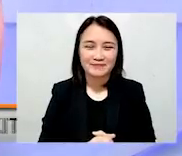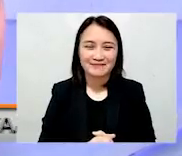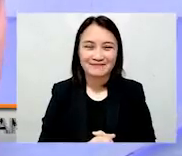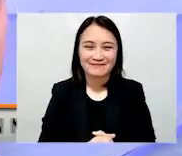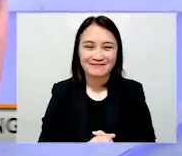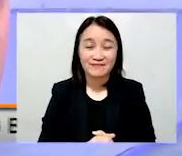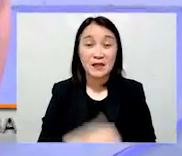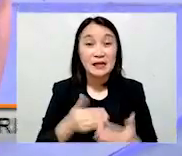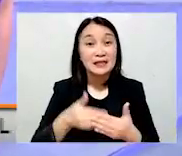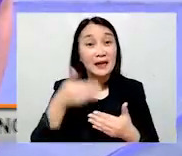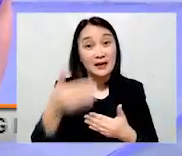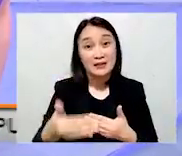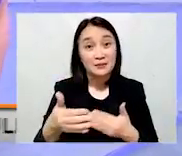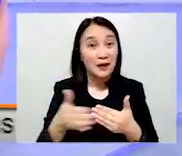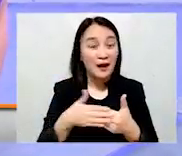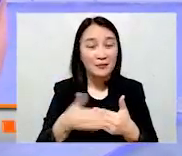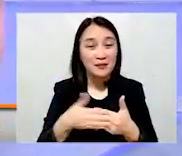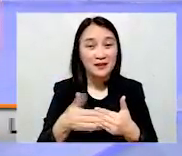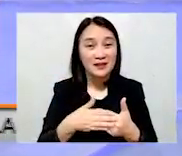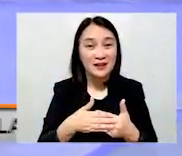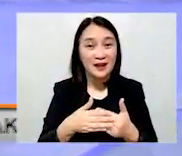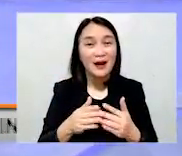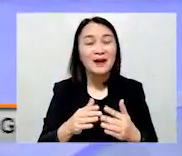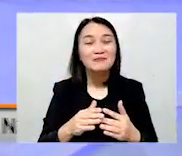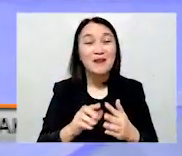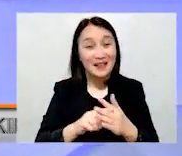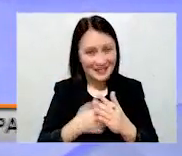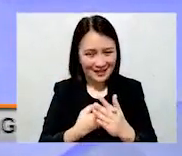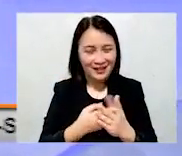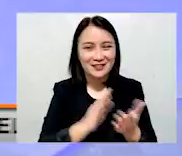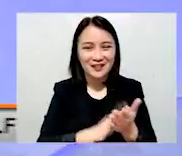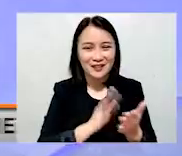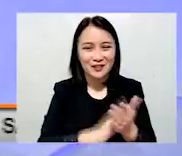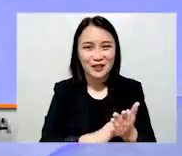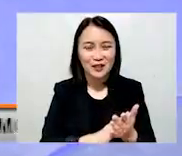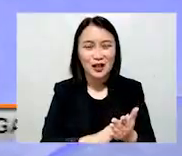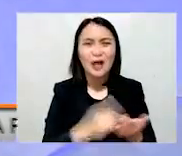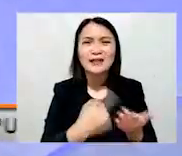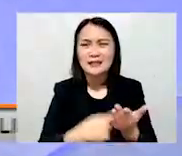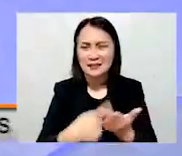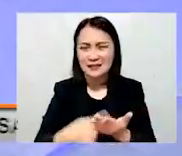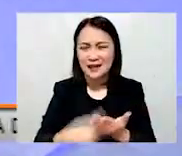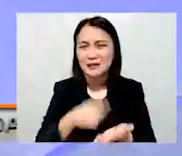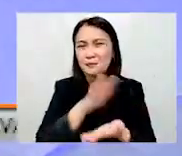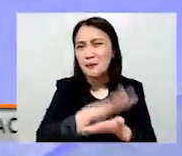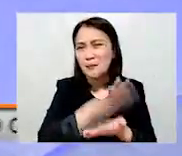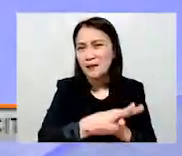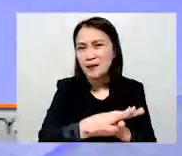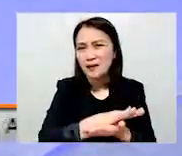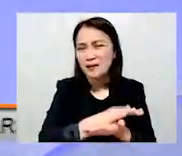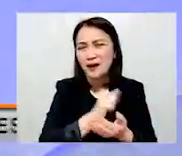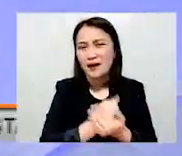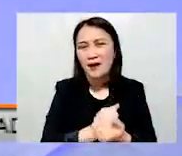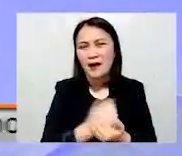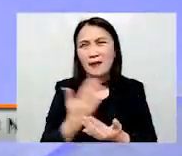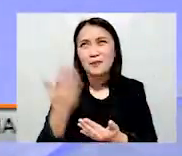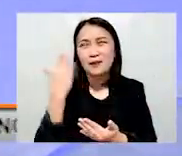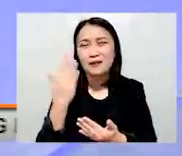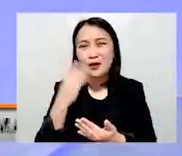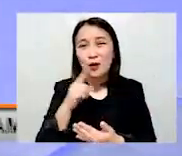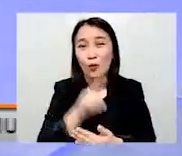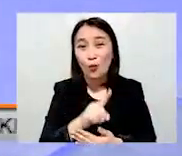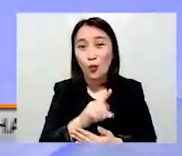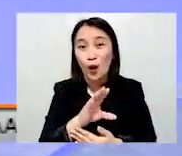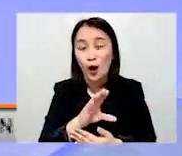Kasunod ng nalalapit na balik eskwela, usapang papel naman tayo, mga kapatid. Kung babalikan po natin about 105